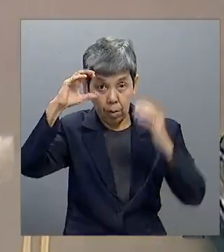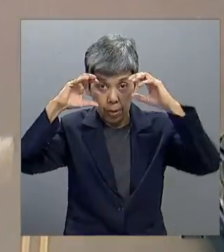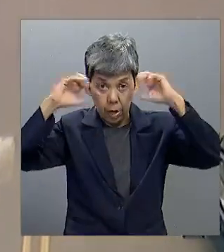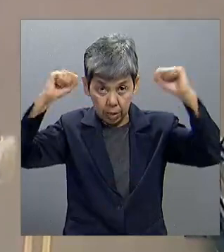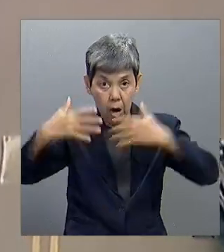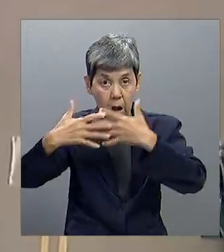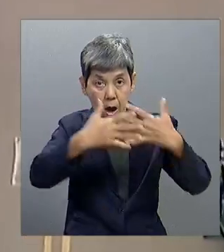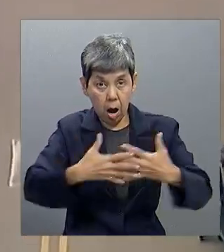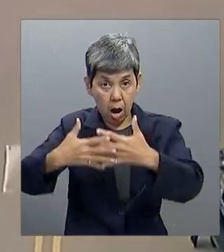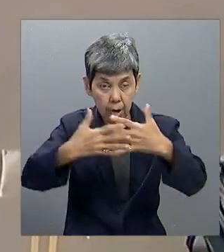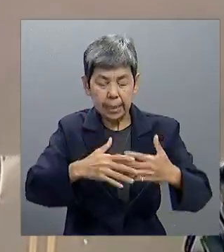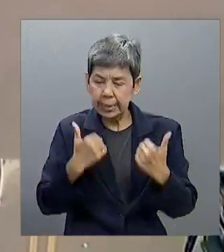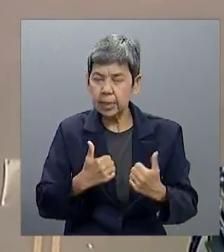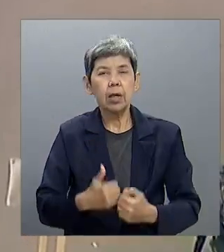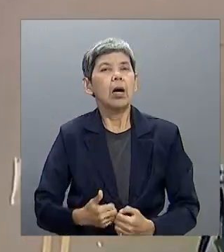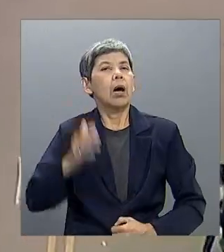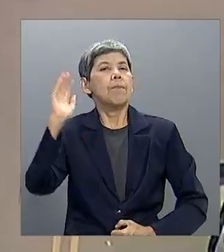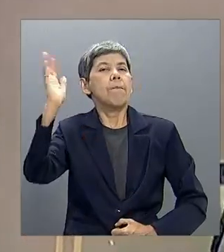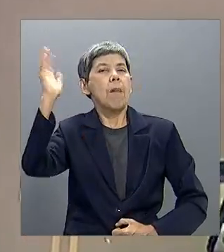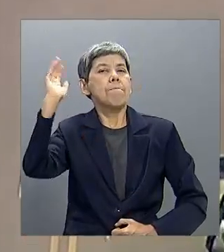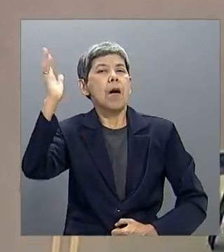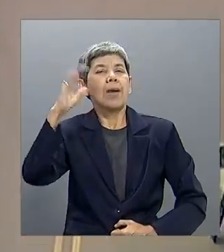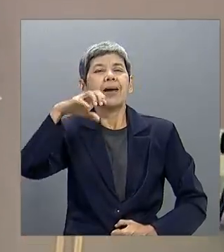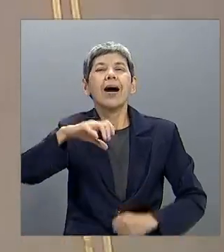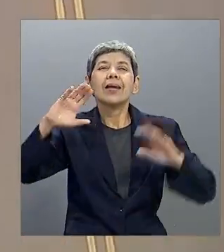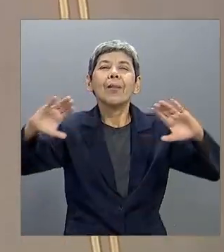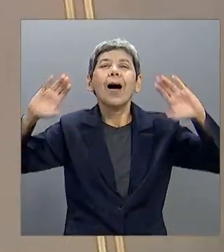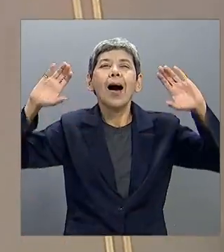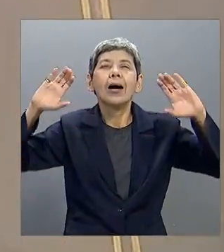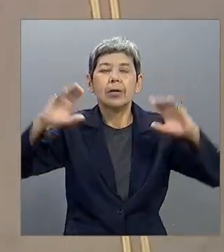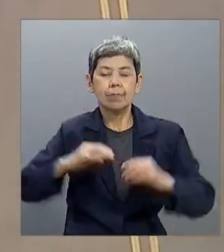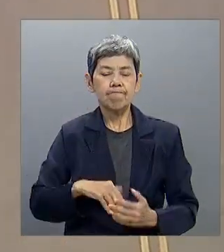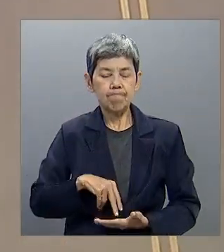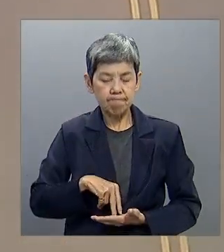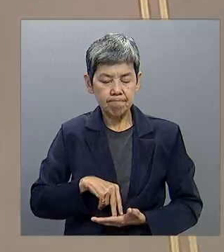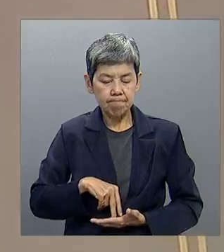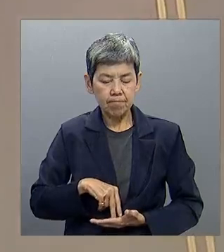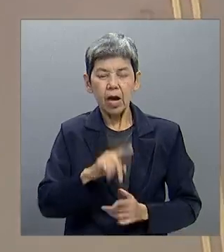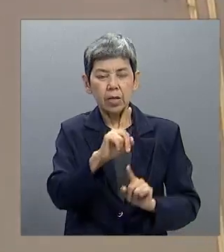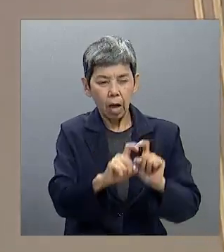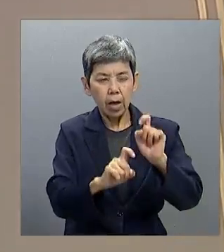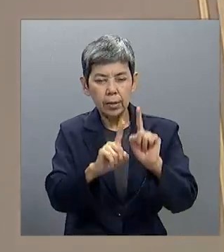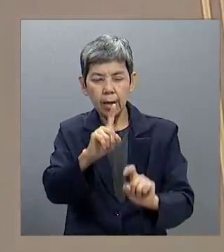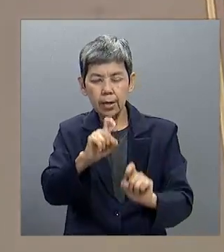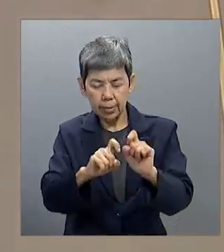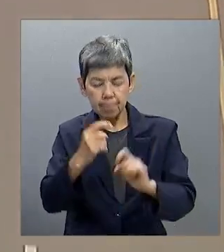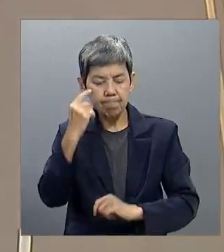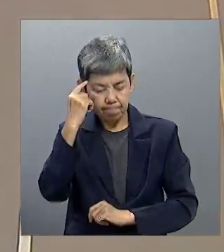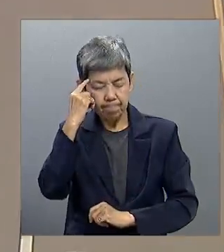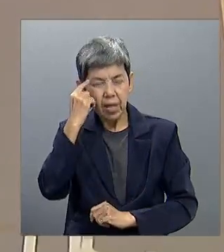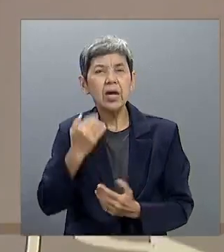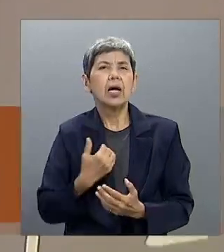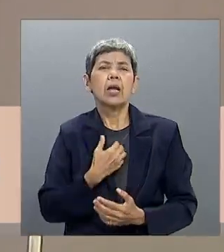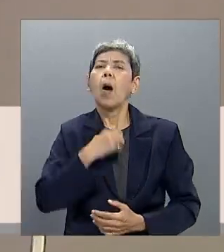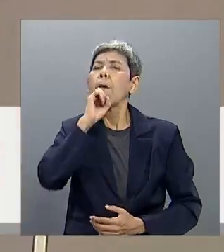ใช้โอกาสระหว่างกล่าวคำปราศรัยที่ทำเนียบขาวร่วมยืนไว้อาลัยเพื่อแสดงความเสียใจต่อความสูญเสียพร้อมทั้งให้คำมั่น